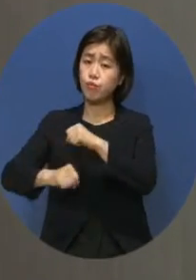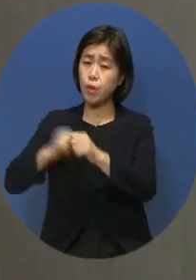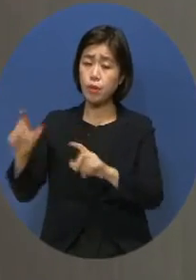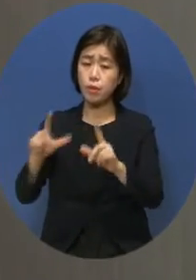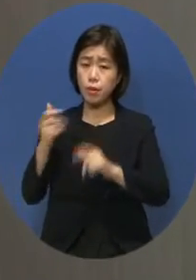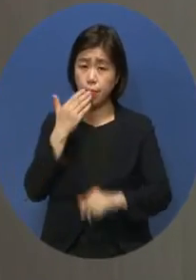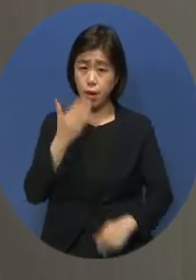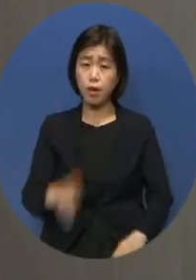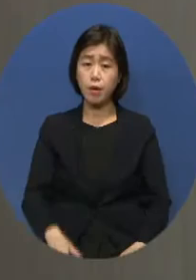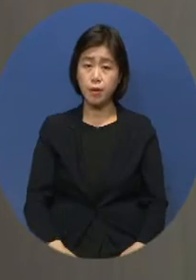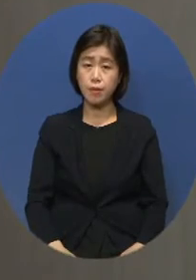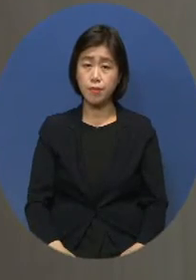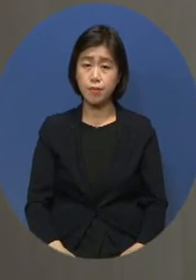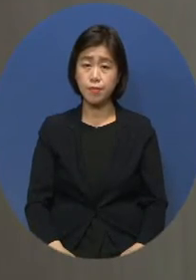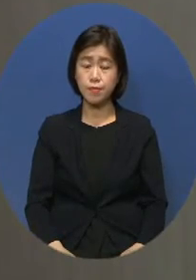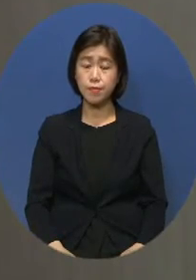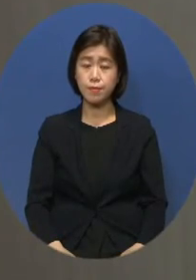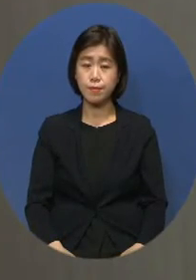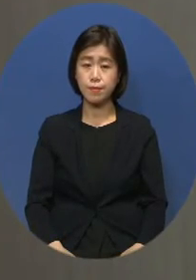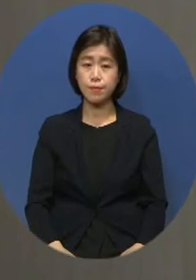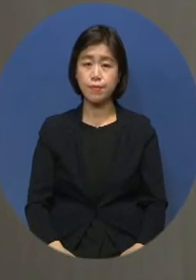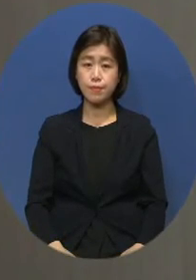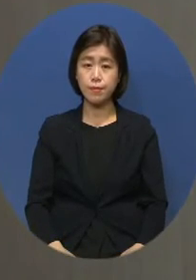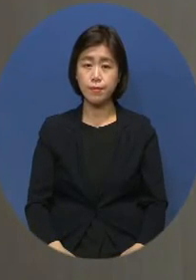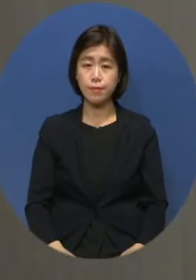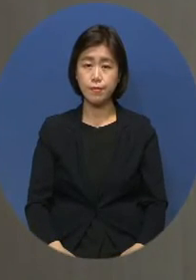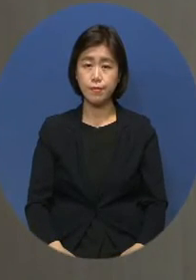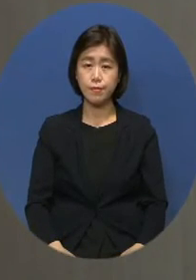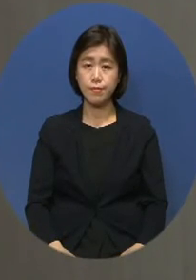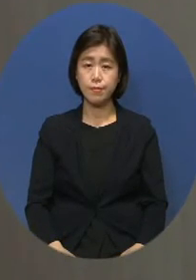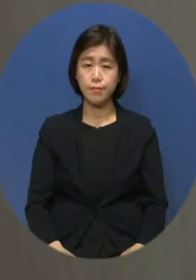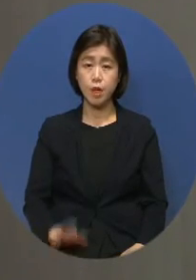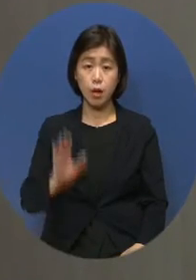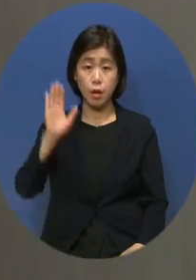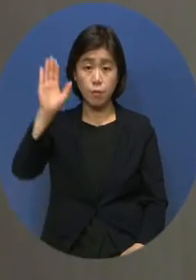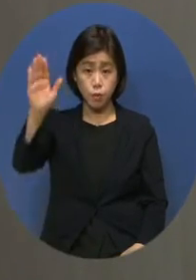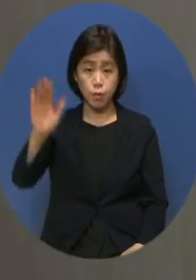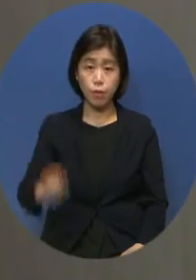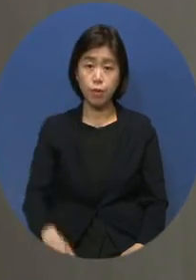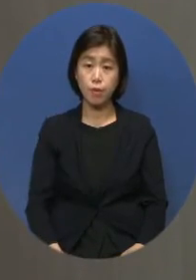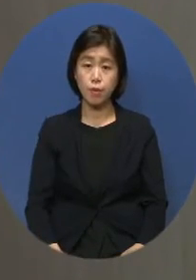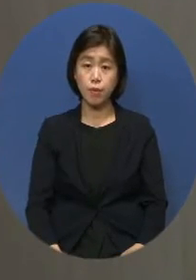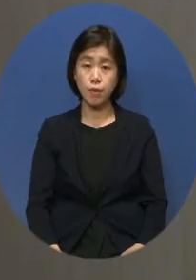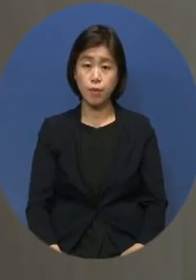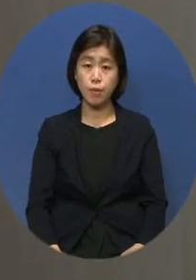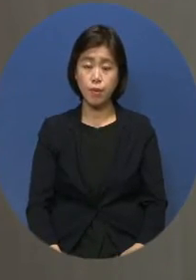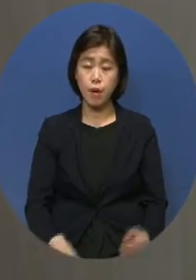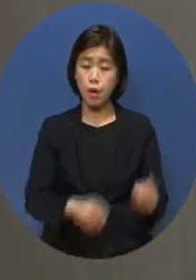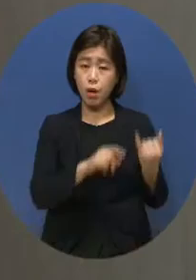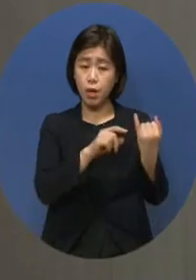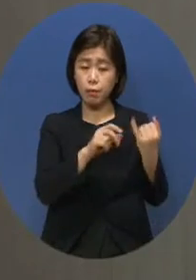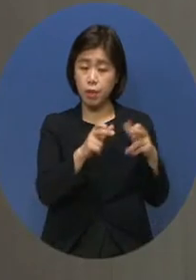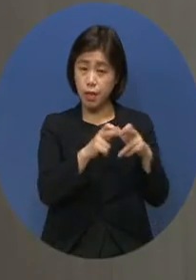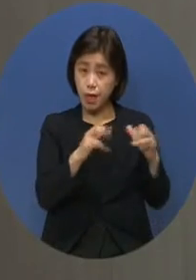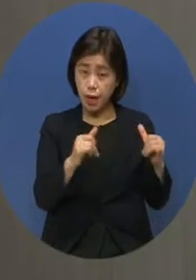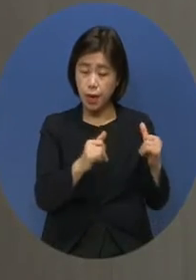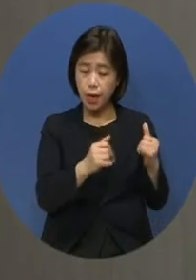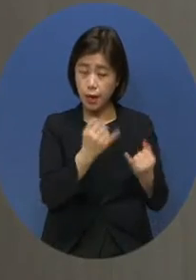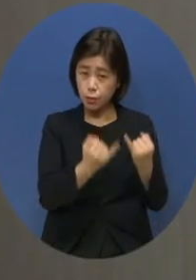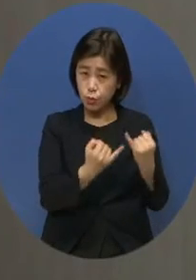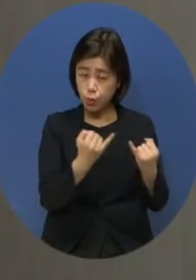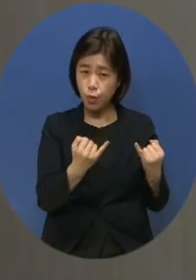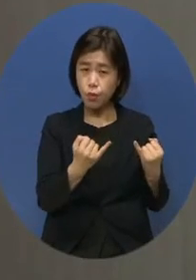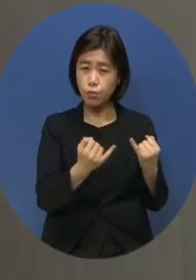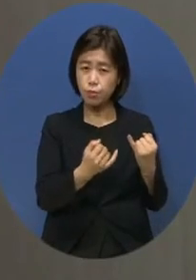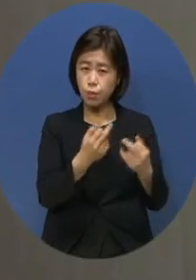나는 그때야말로 진짜로 자유롭게 내 삶을 살 수 있겠구나. 언젠가 이 사람을 개인적으로 책임져야 한다라고 하는 그런